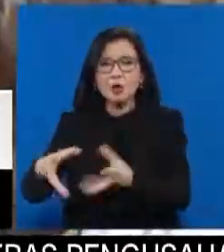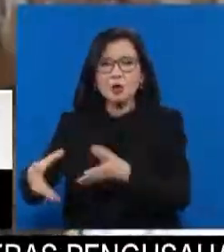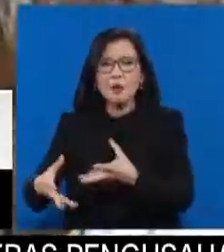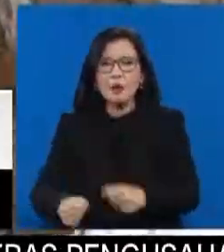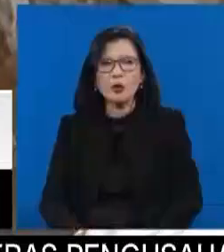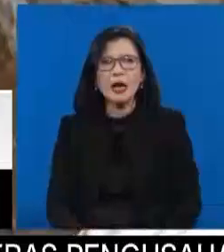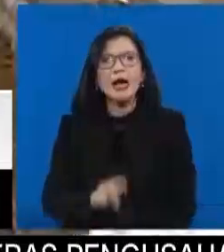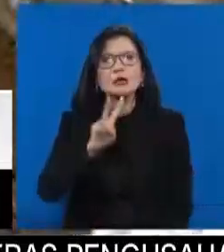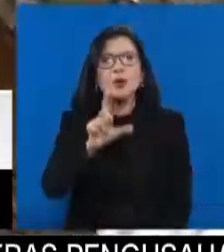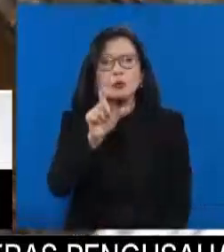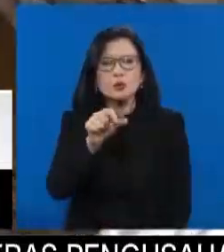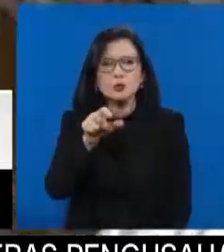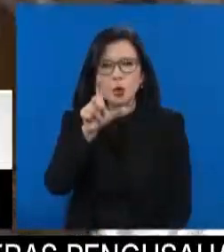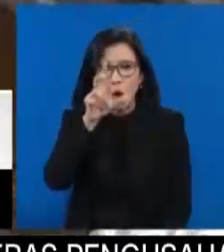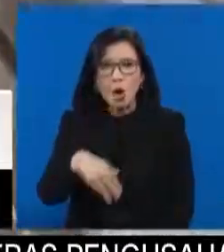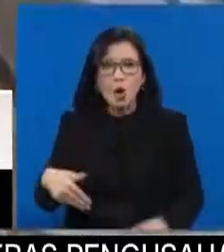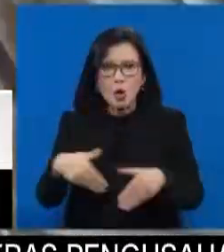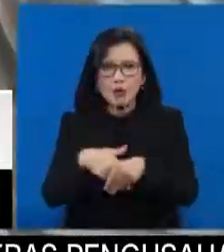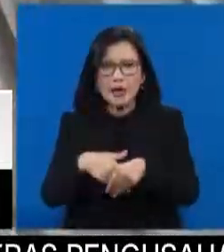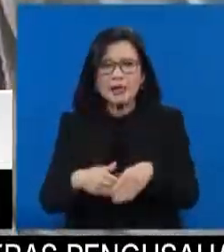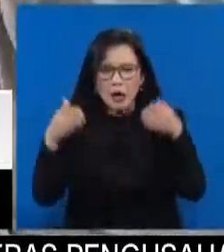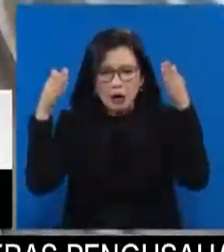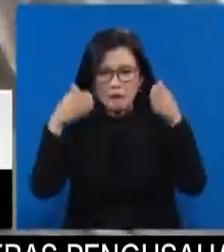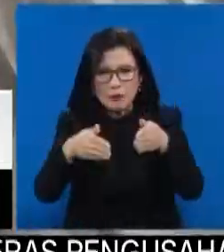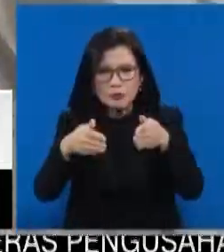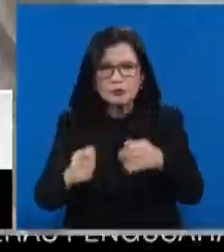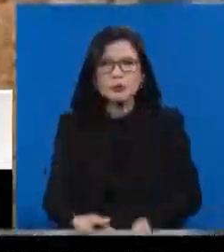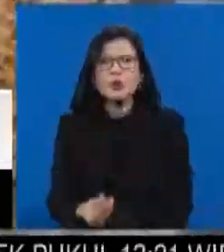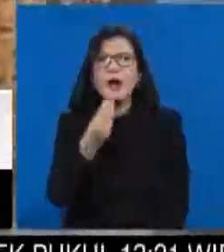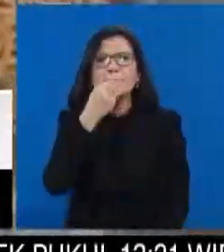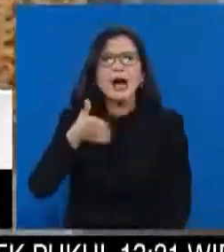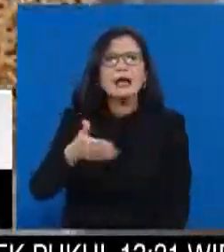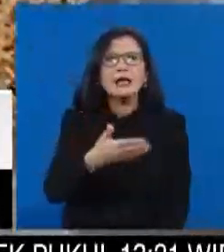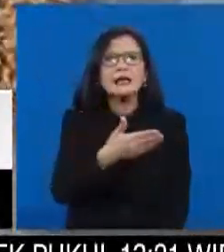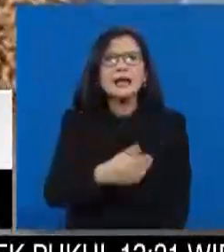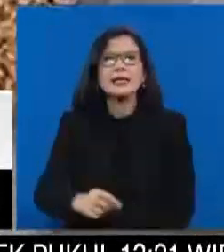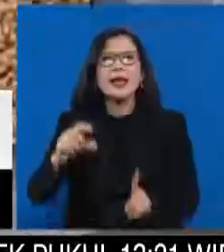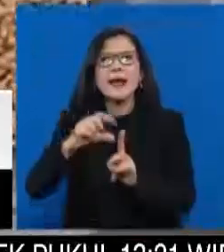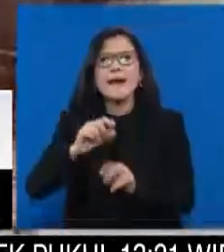beranggotakan 20 orang yang berfokus untuk mendukung ketersediaan pangan ikan dalam bentuk pelet.